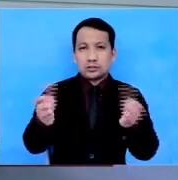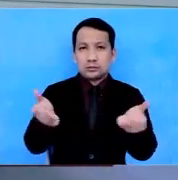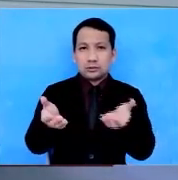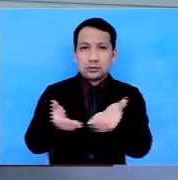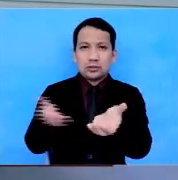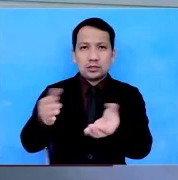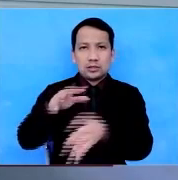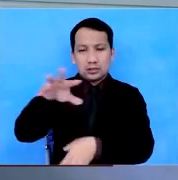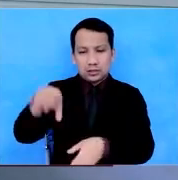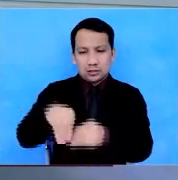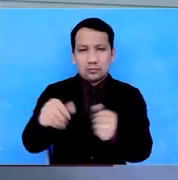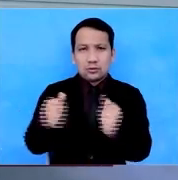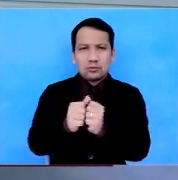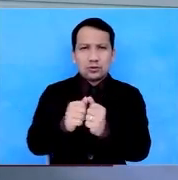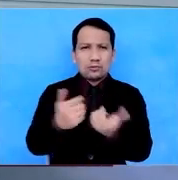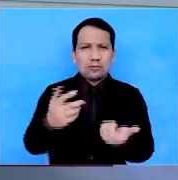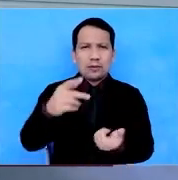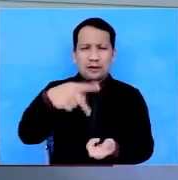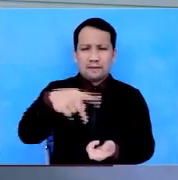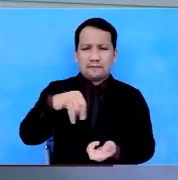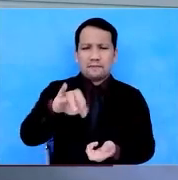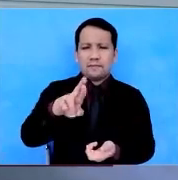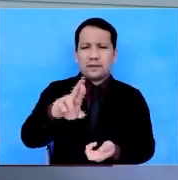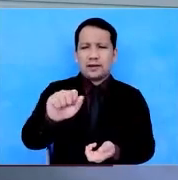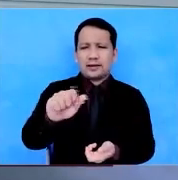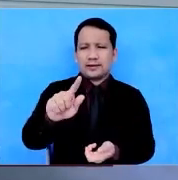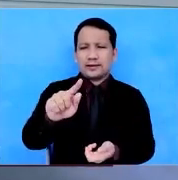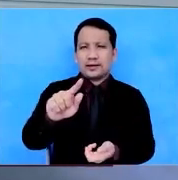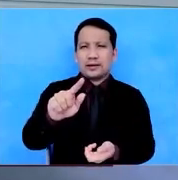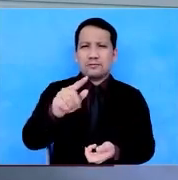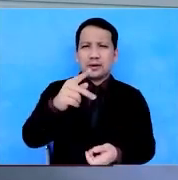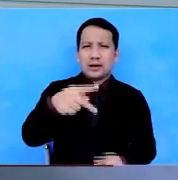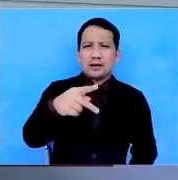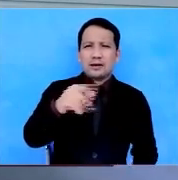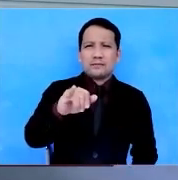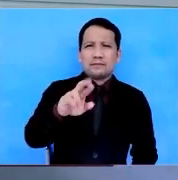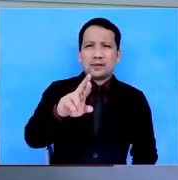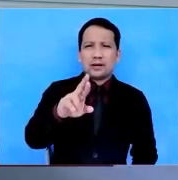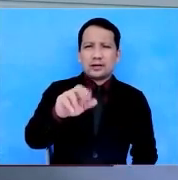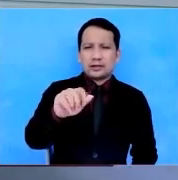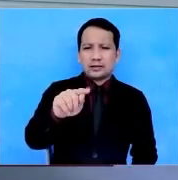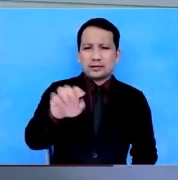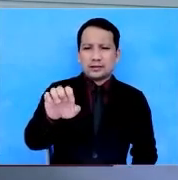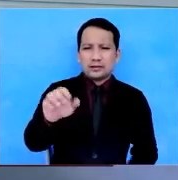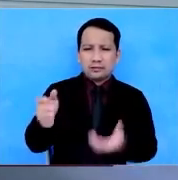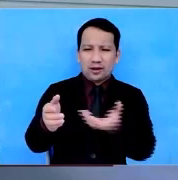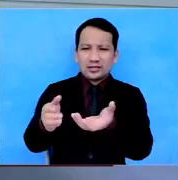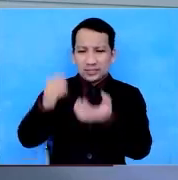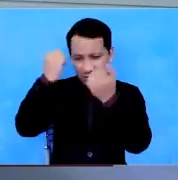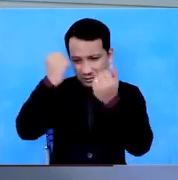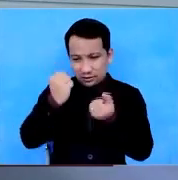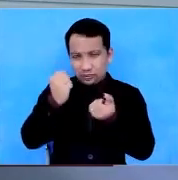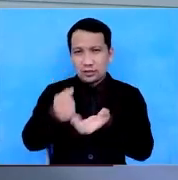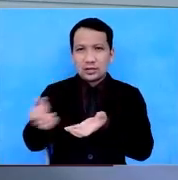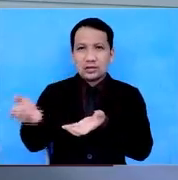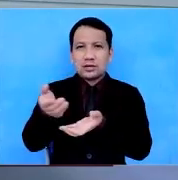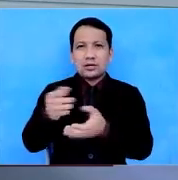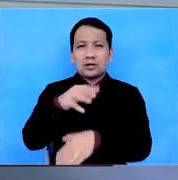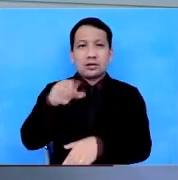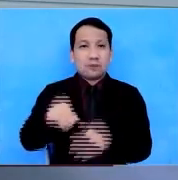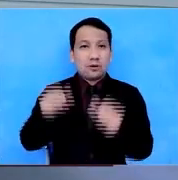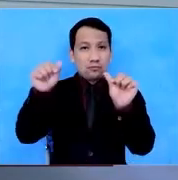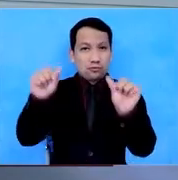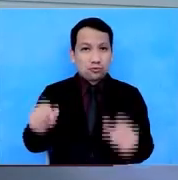systems laban sa mga pirata. Halimbawa nito po ay itong nakapost sa website ng Marine Insight, isang website para